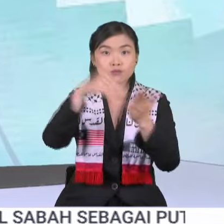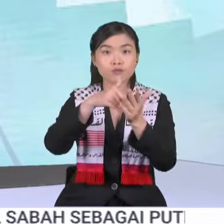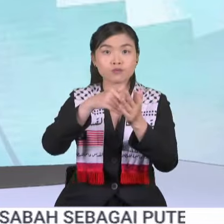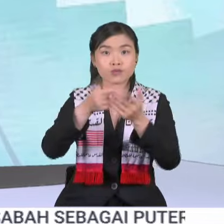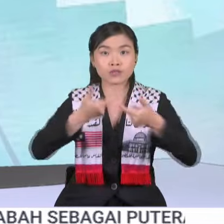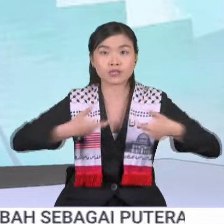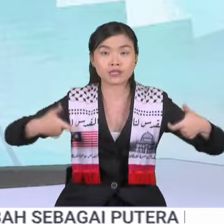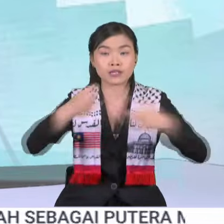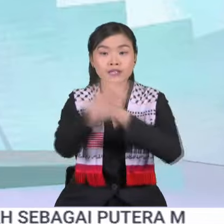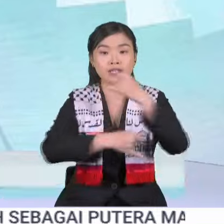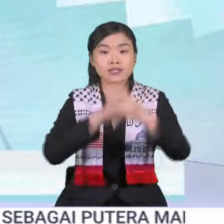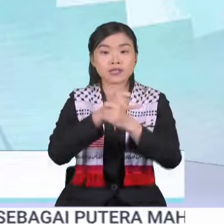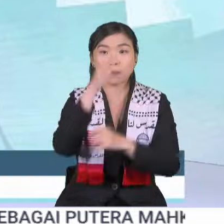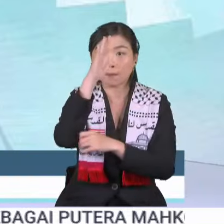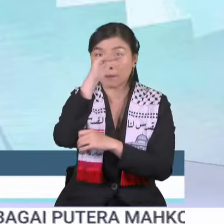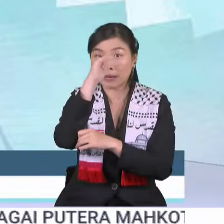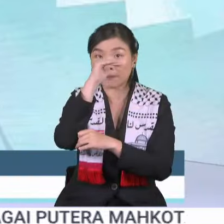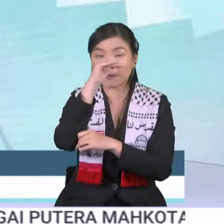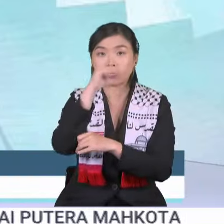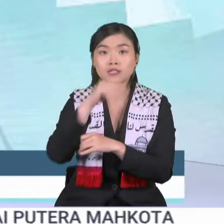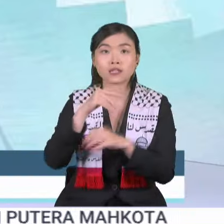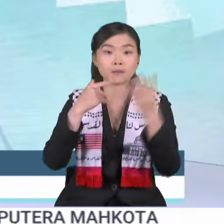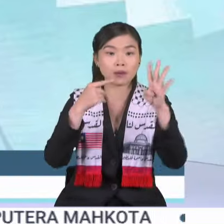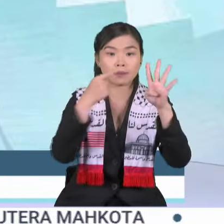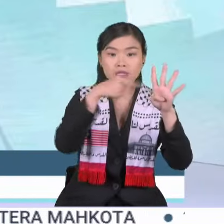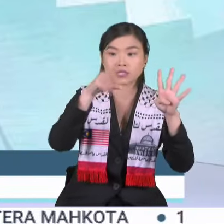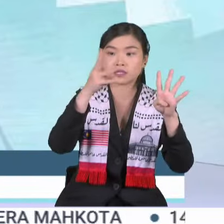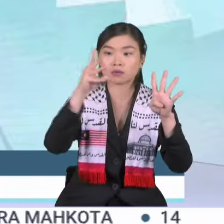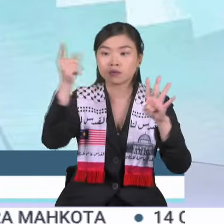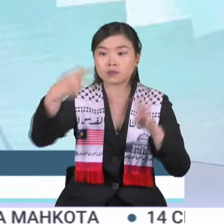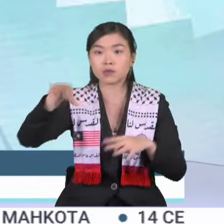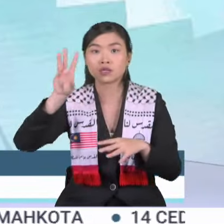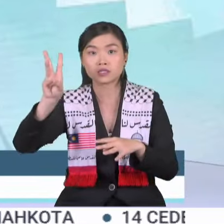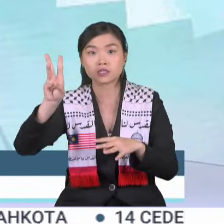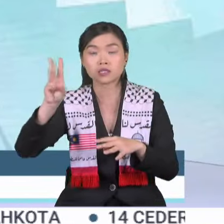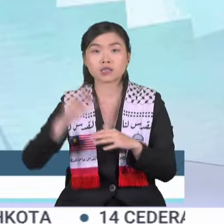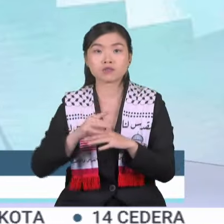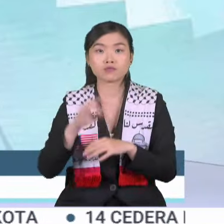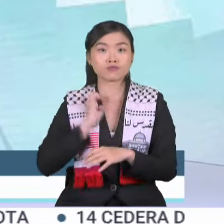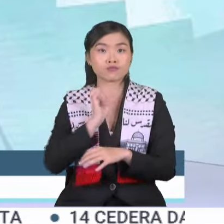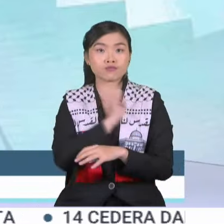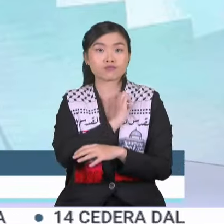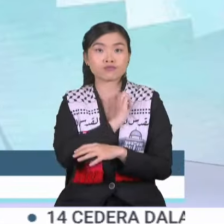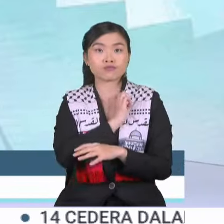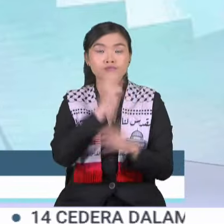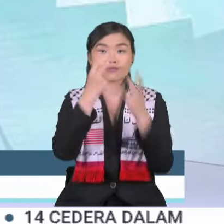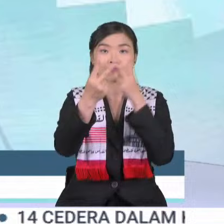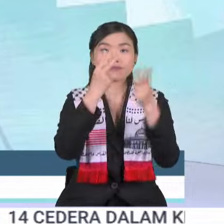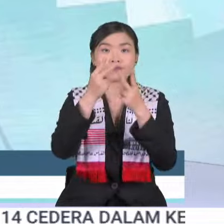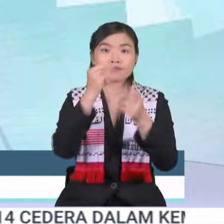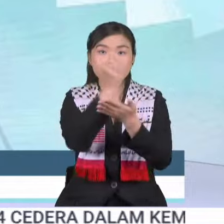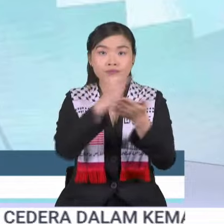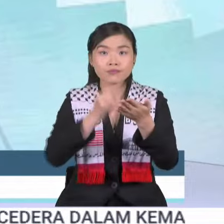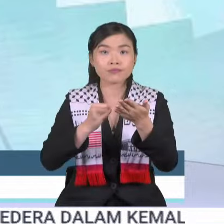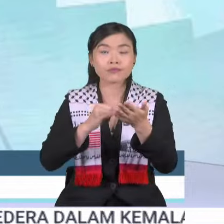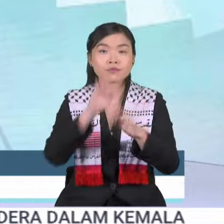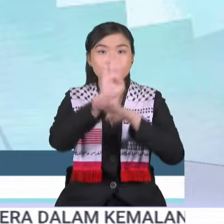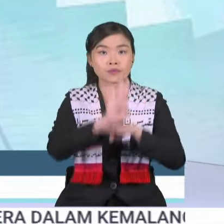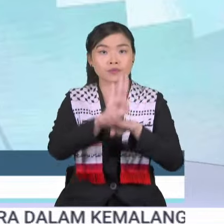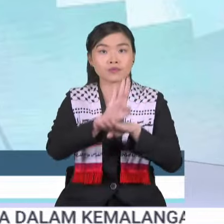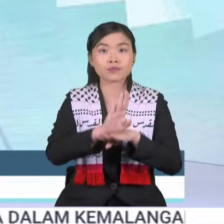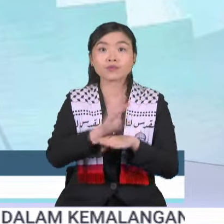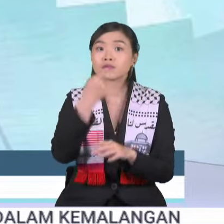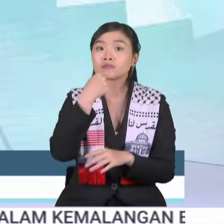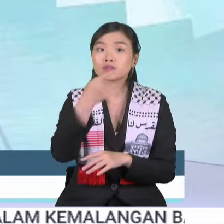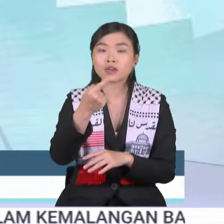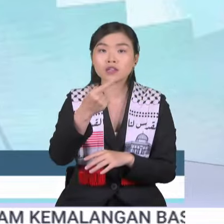Ikeroh pada 14 hingga 16 Jun depan. Exco Pelancongan Warisan Seni dan Budaya Negeri Dato' Abdul Razak Abdul Rahman